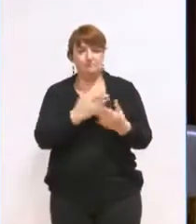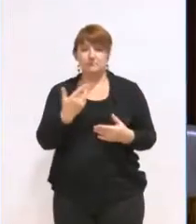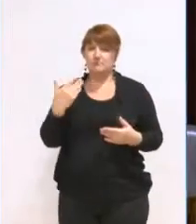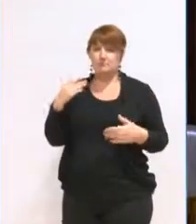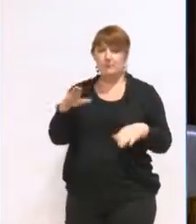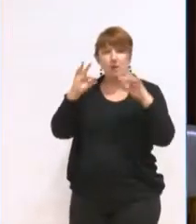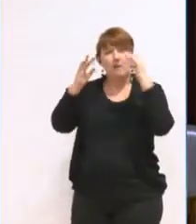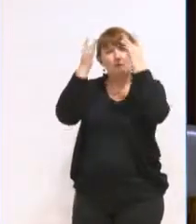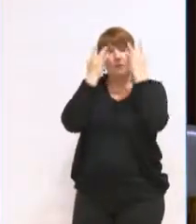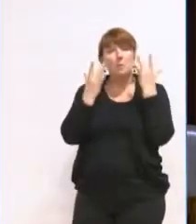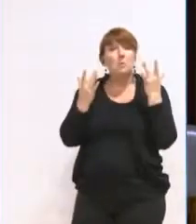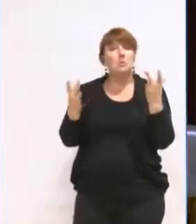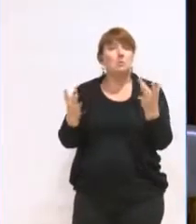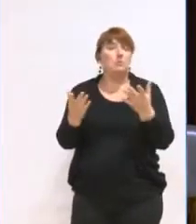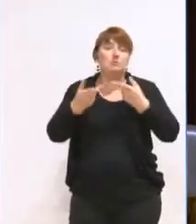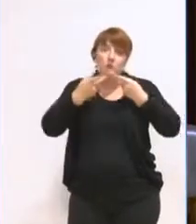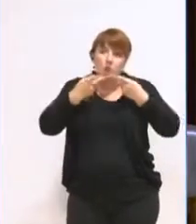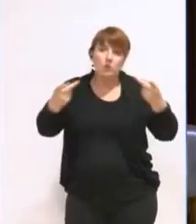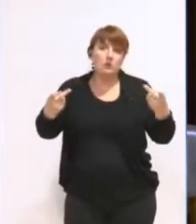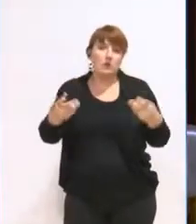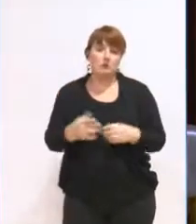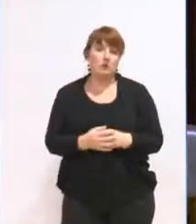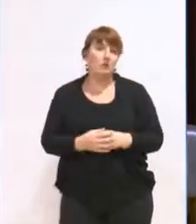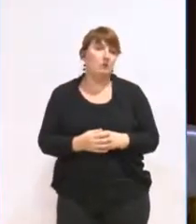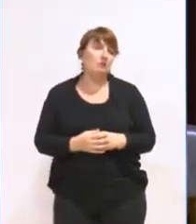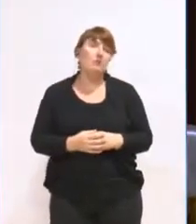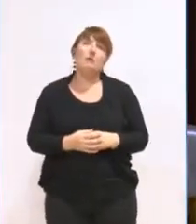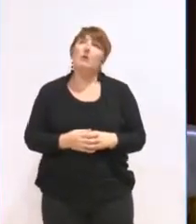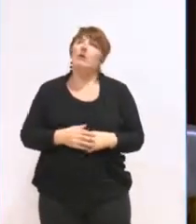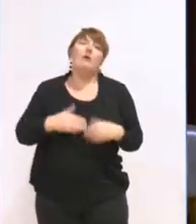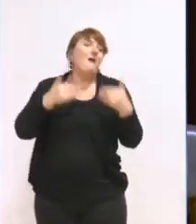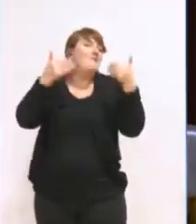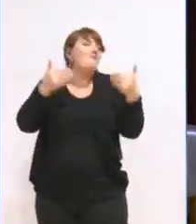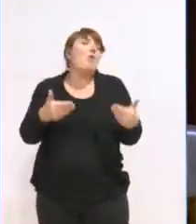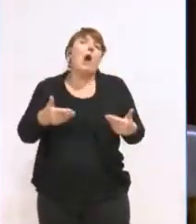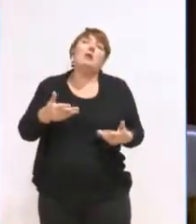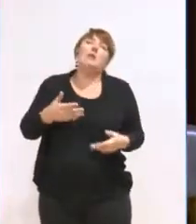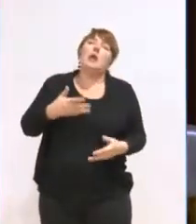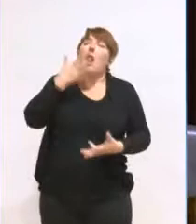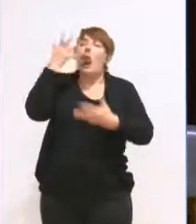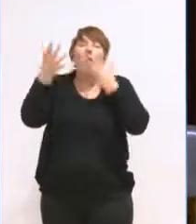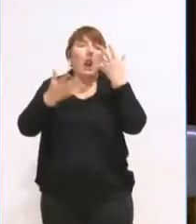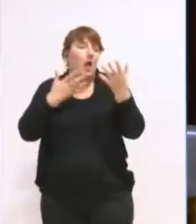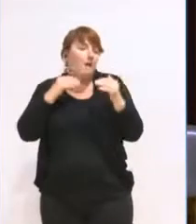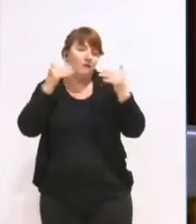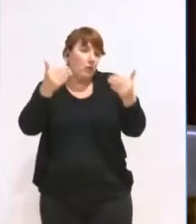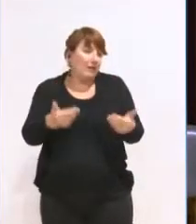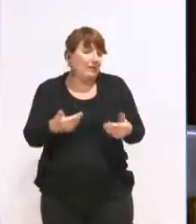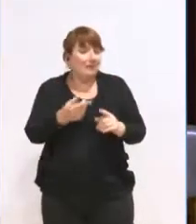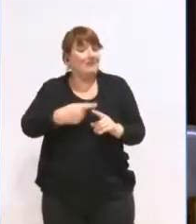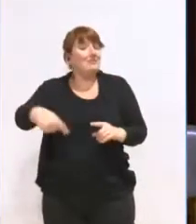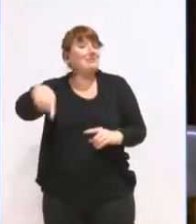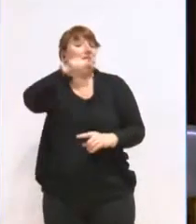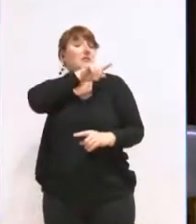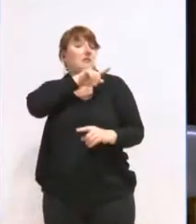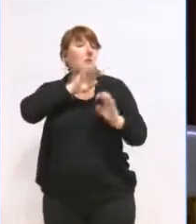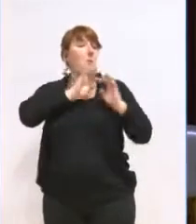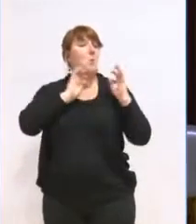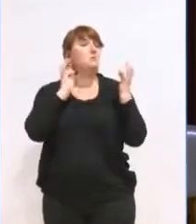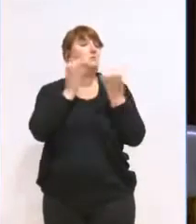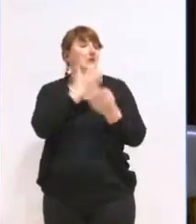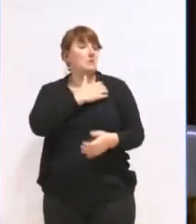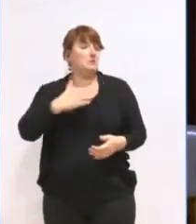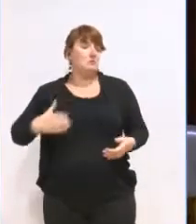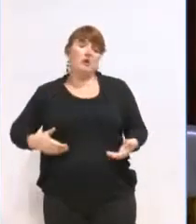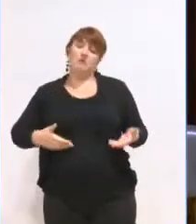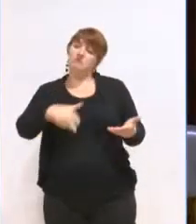honnêtement, arrêtons de nous raconter des histoires. Vous avez acté, lors du dernier conseil municipal, des décisions de